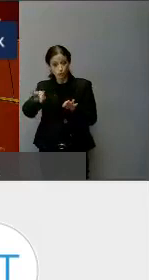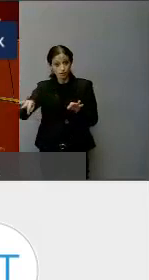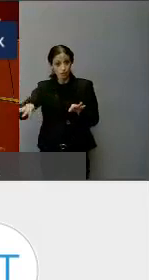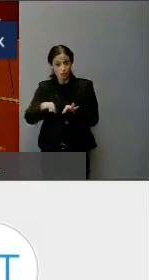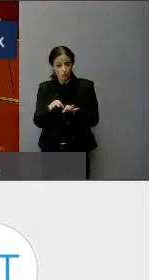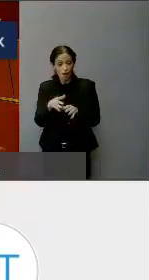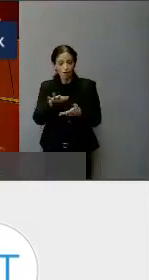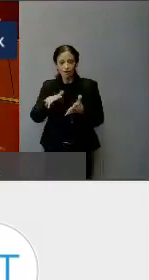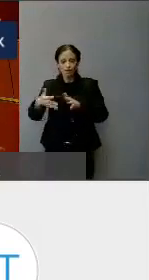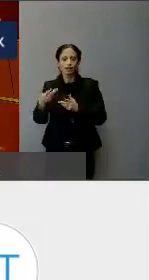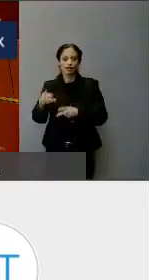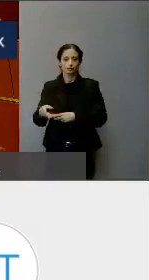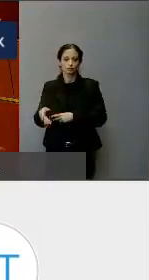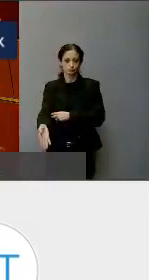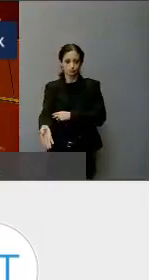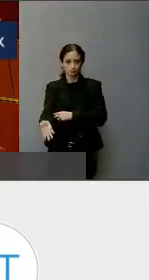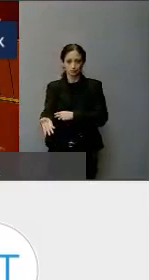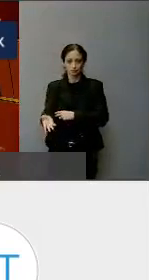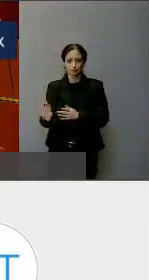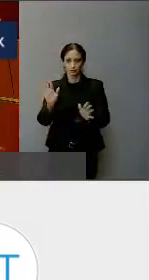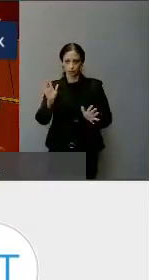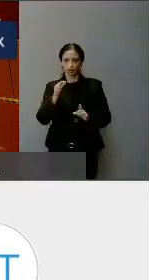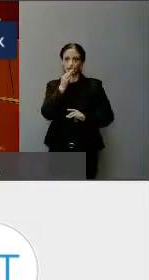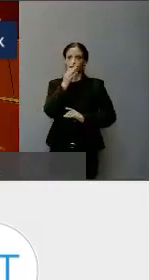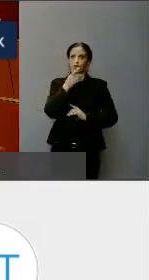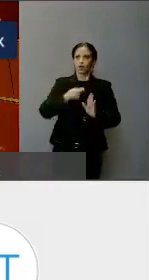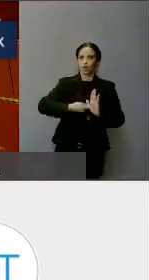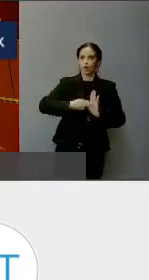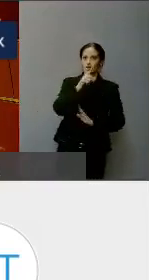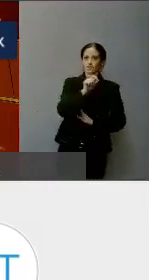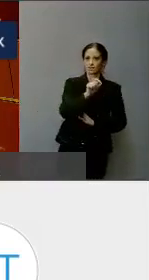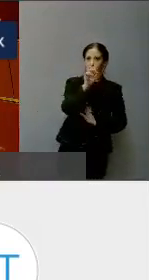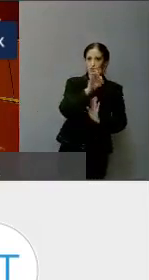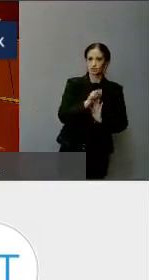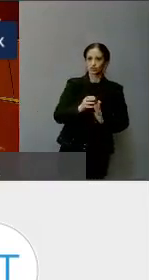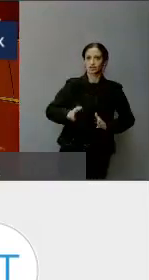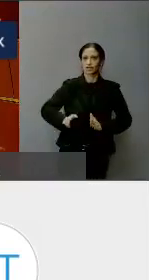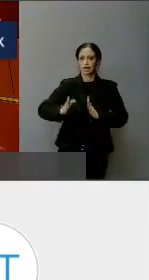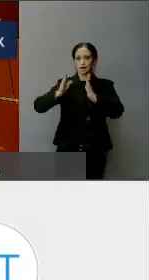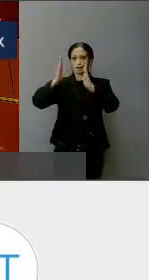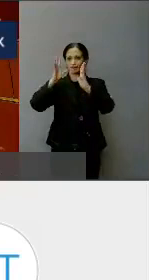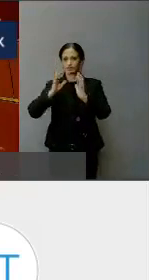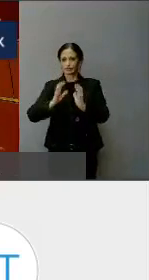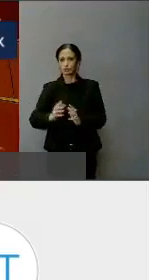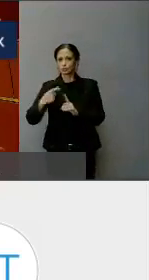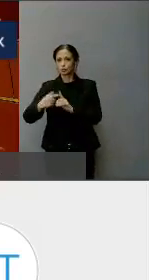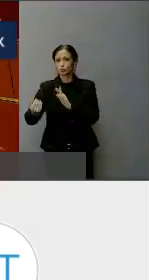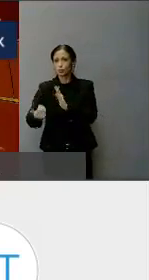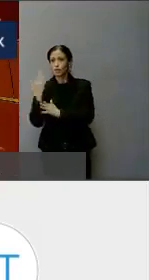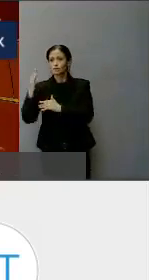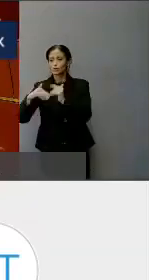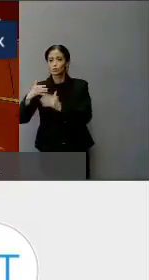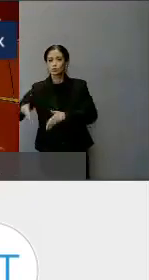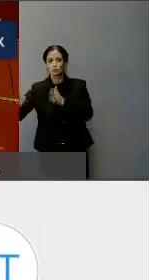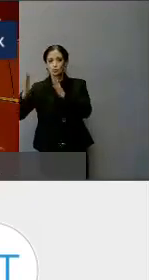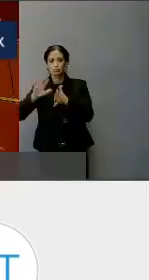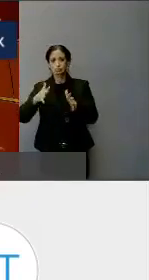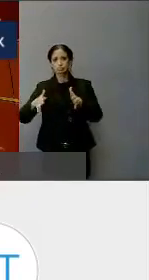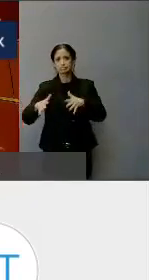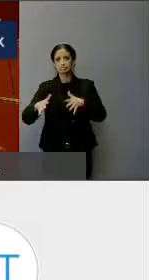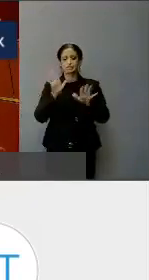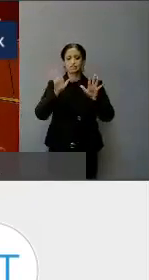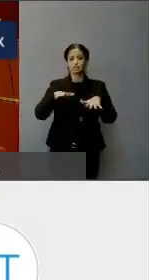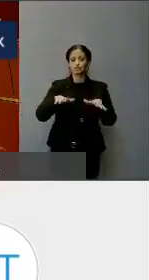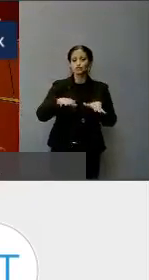del 20 per cento quindi senso amiamo l'aumento del 20 per cento gli edifici di routine la costruzione a rinviamo a quasi 10 mila metri quadri di nuova